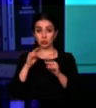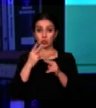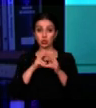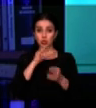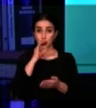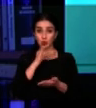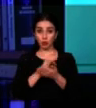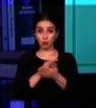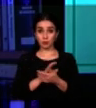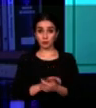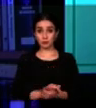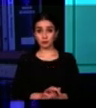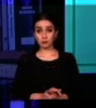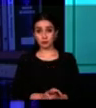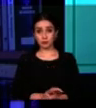екен.